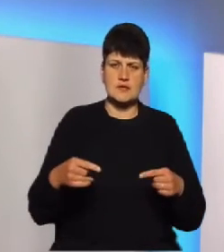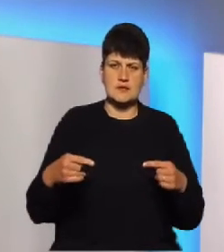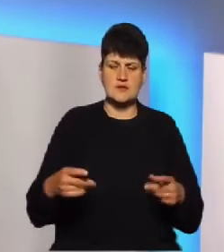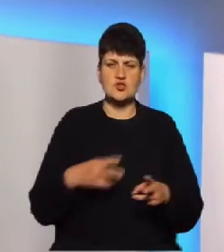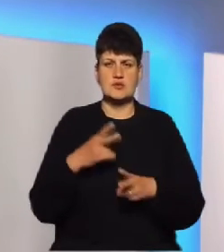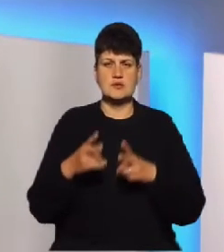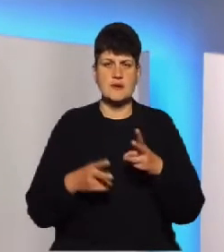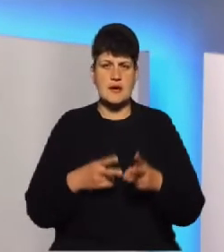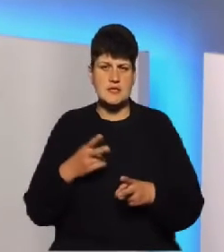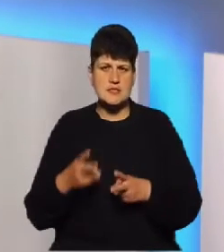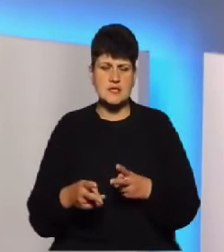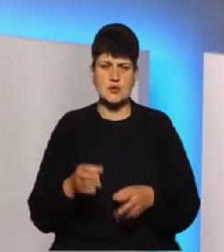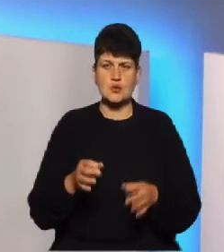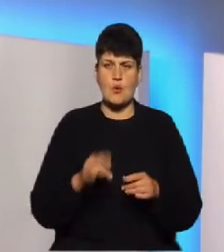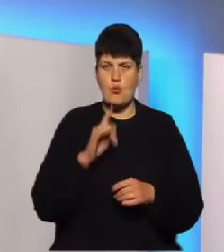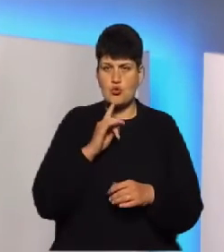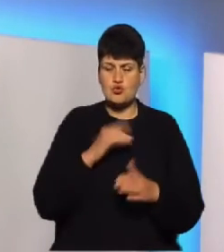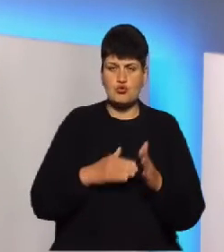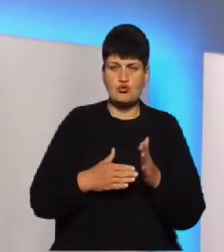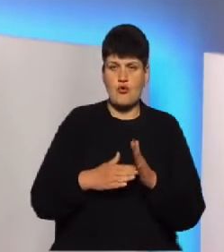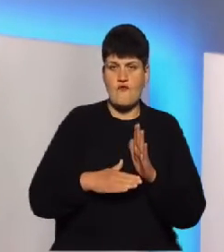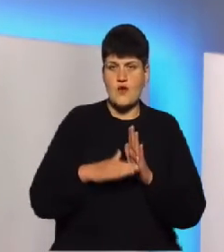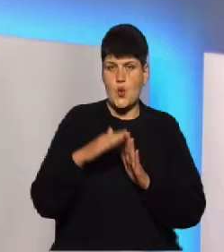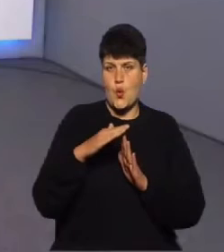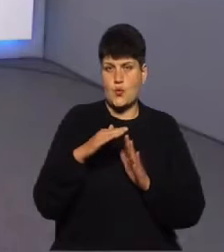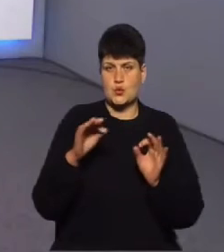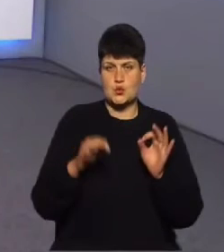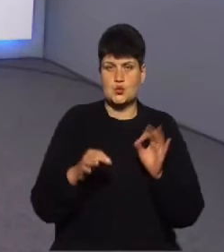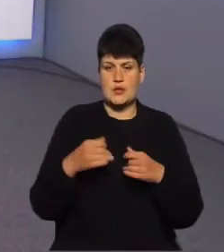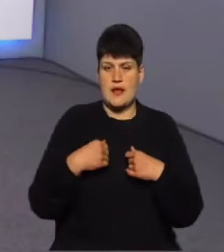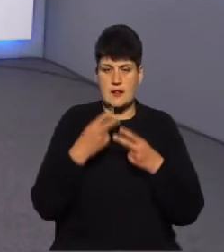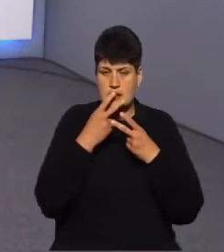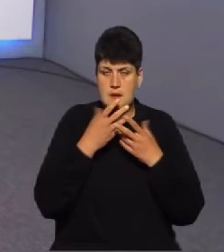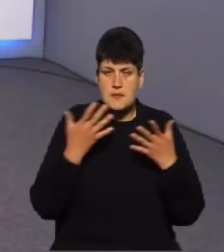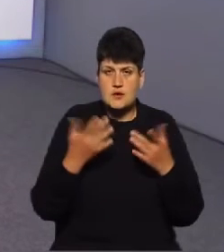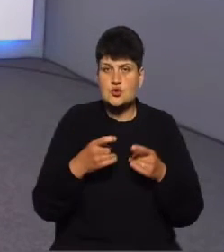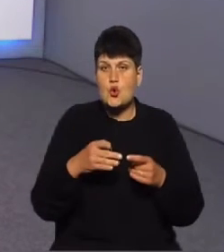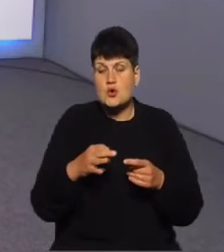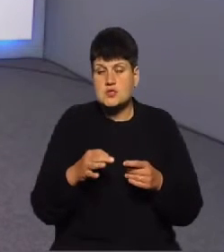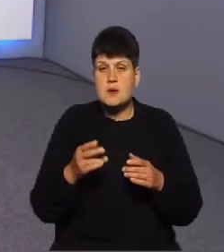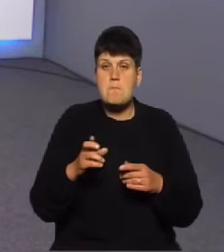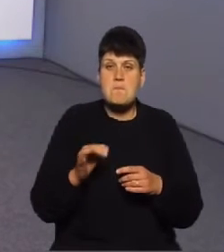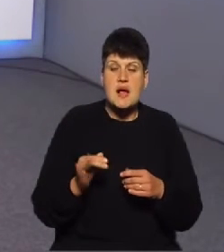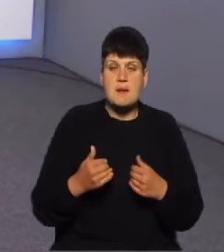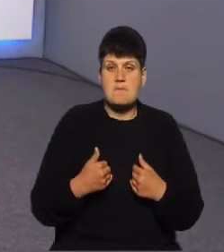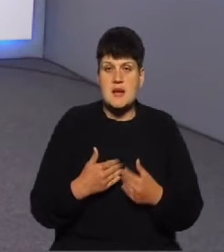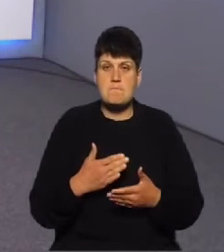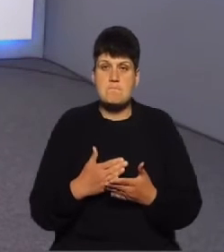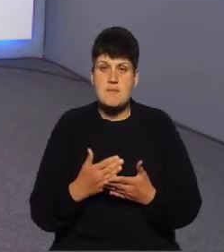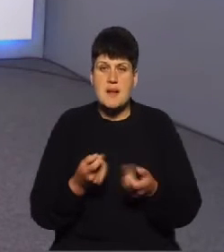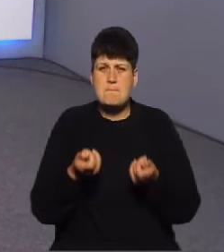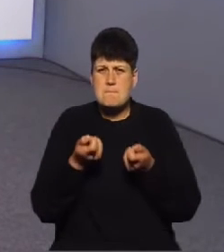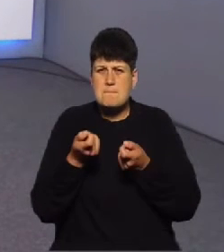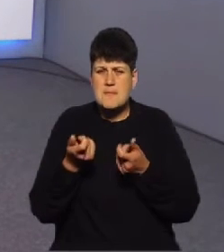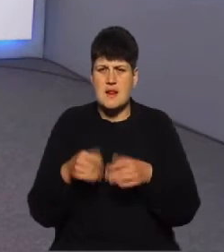судів. Поки що до Верховного, я не бачу поки що рішень Верховного суду, щоб якісь хоча б ми мали, якісь хоча б найменше до чогось